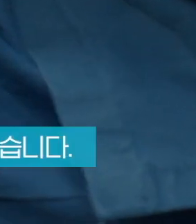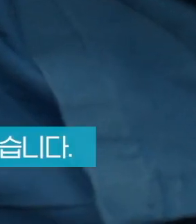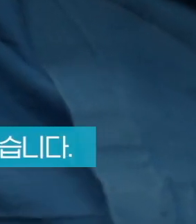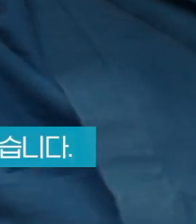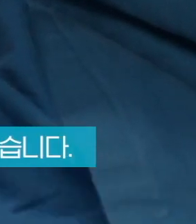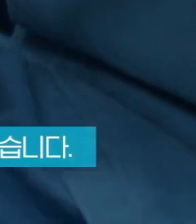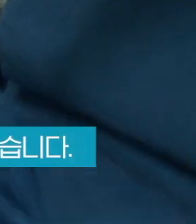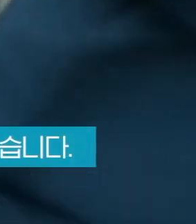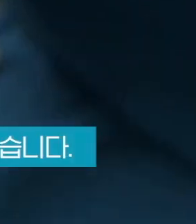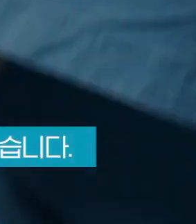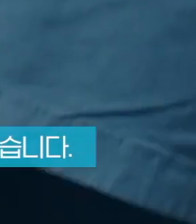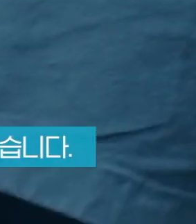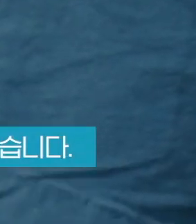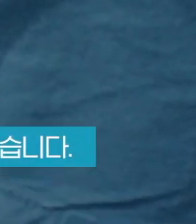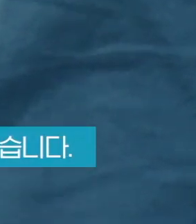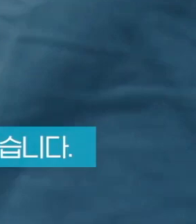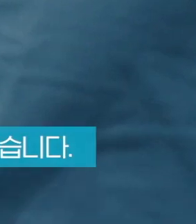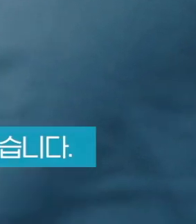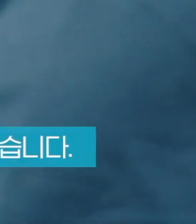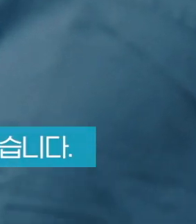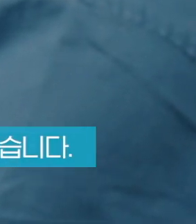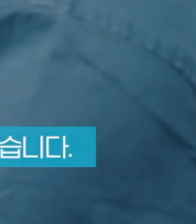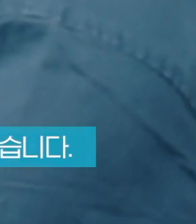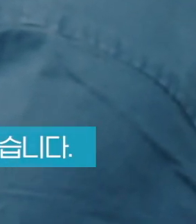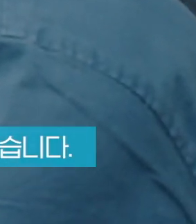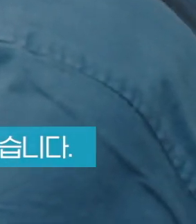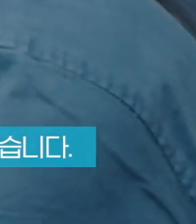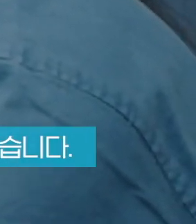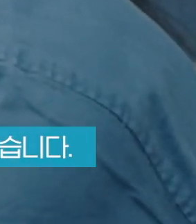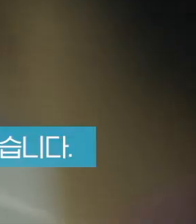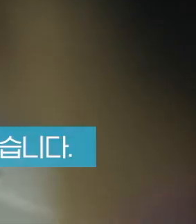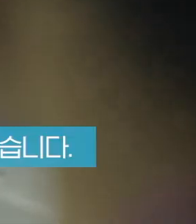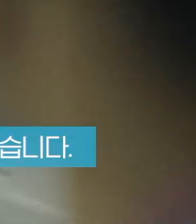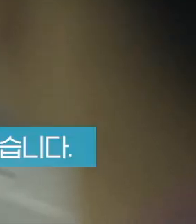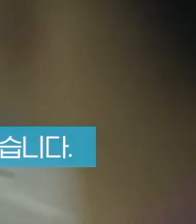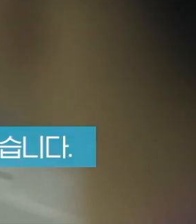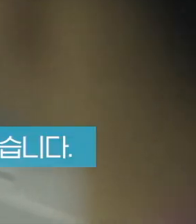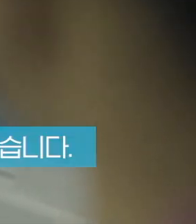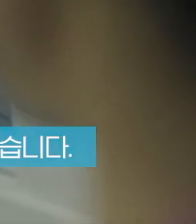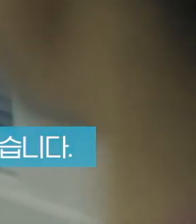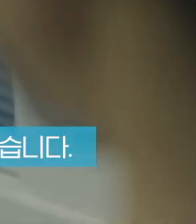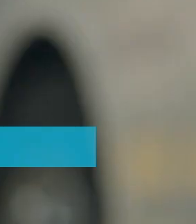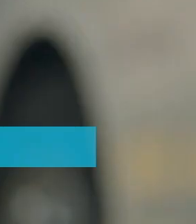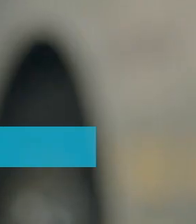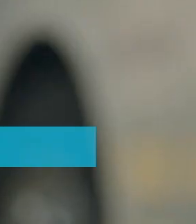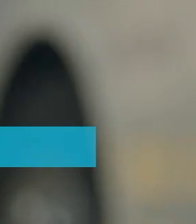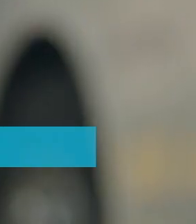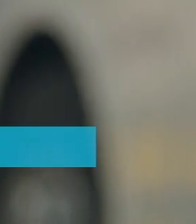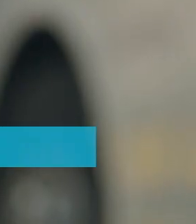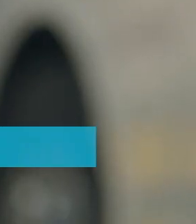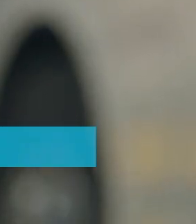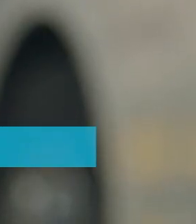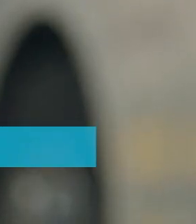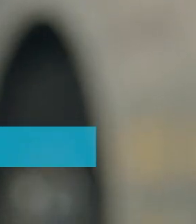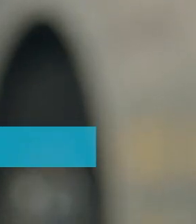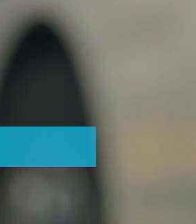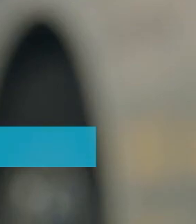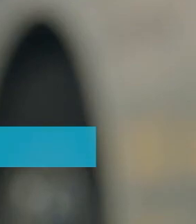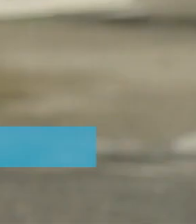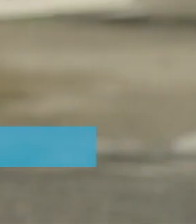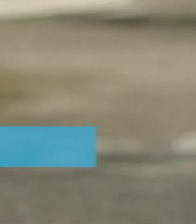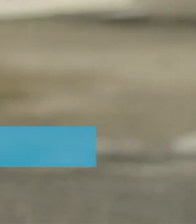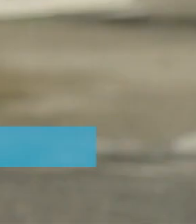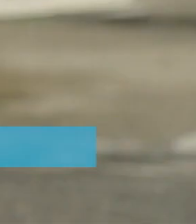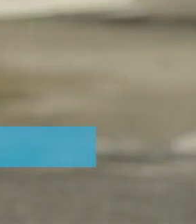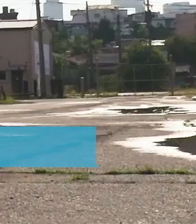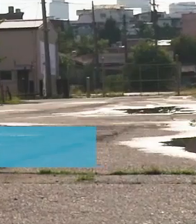감염병이 장기화되면서 많이 지쳐있고 소진되었다는 이야기들을 들었습니다. 앞으로는 이런 의료진분들의